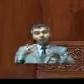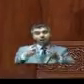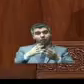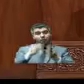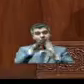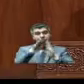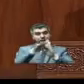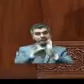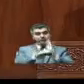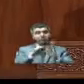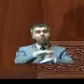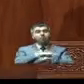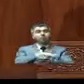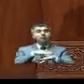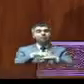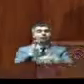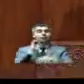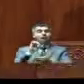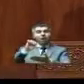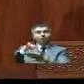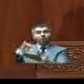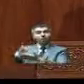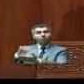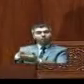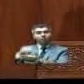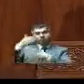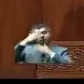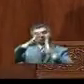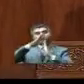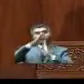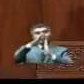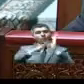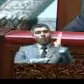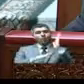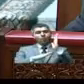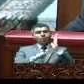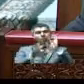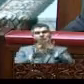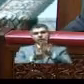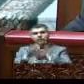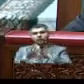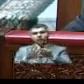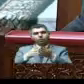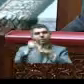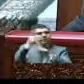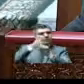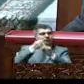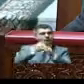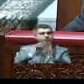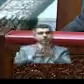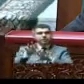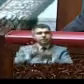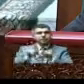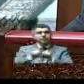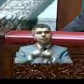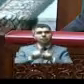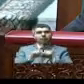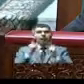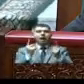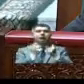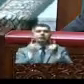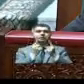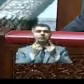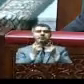اللجان الإقليمية لليقظة والتتبع والتقييم المستمر للوضعية الميدانية، ضمان التموين